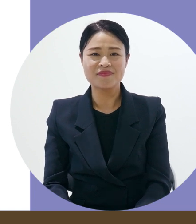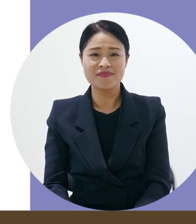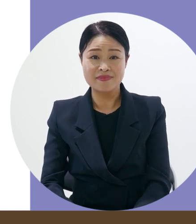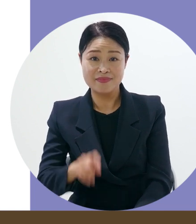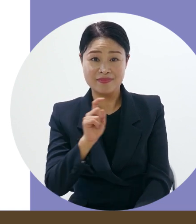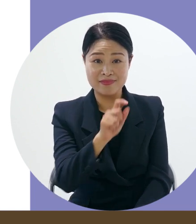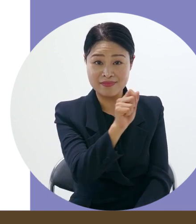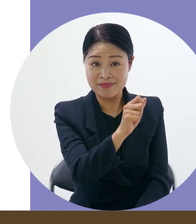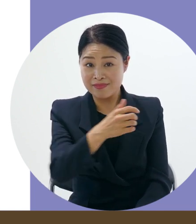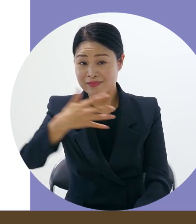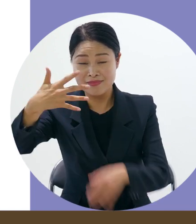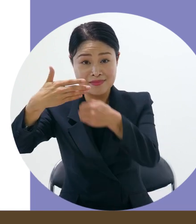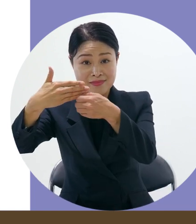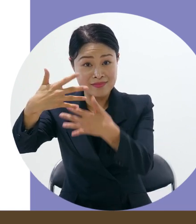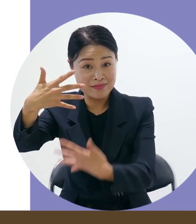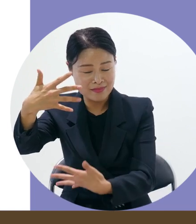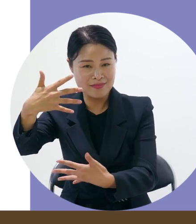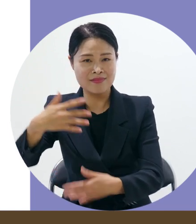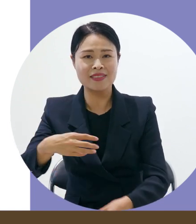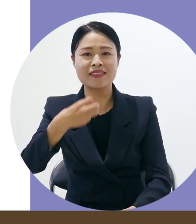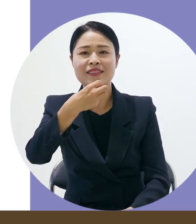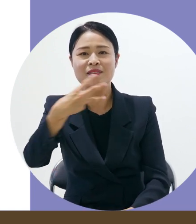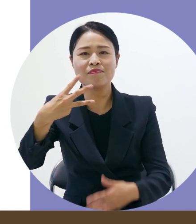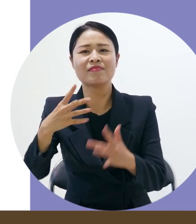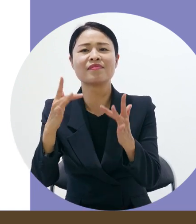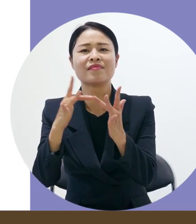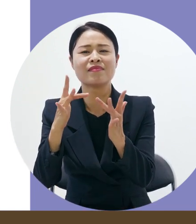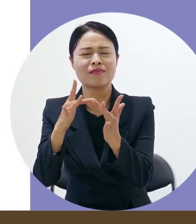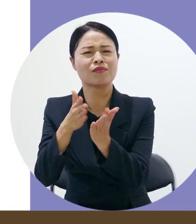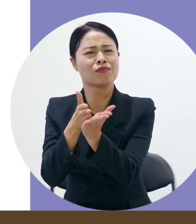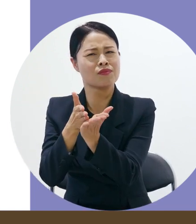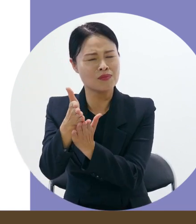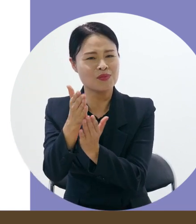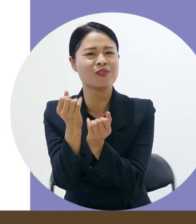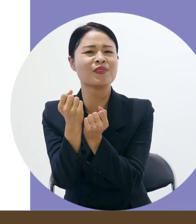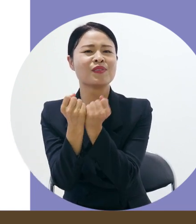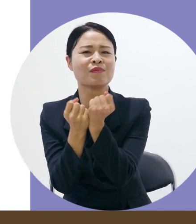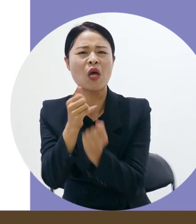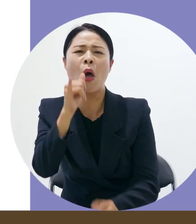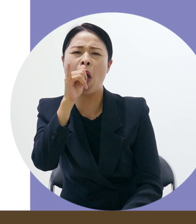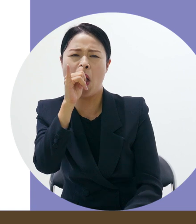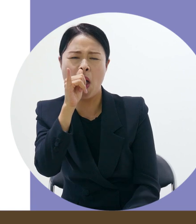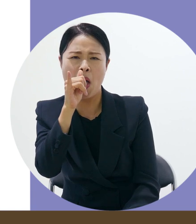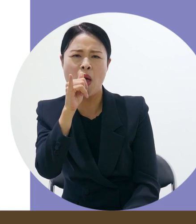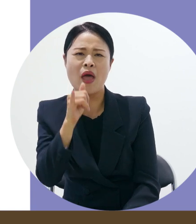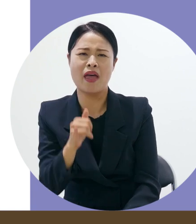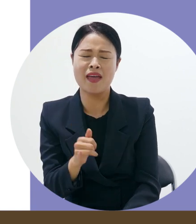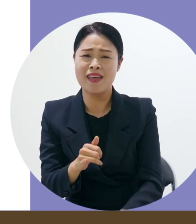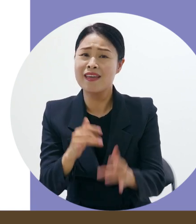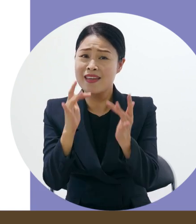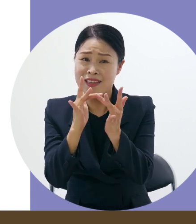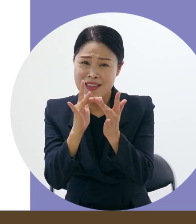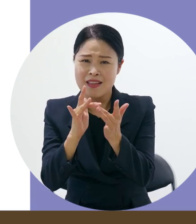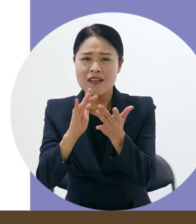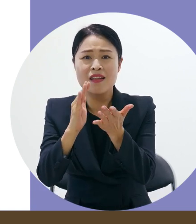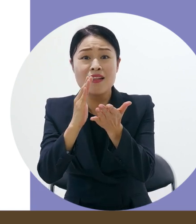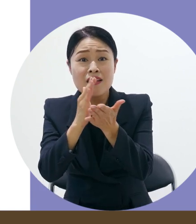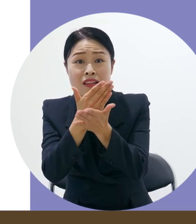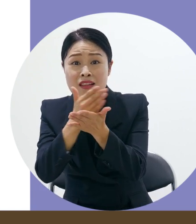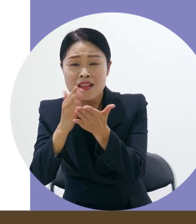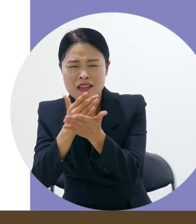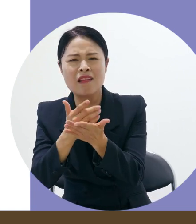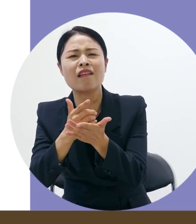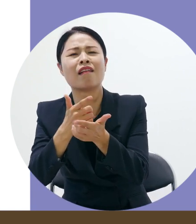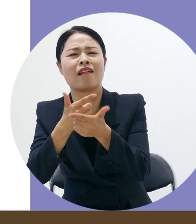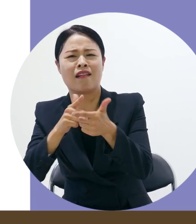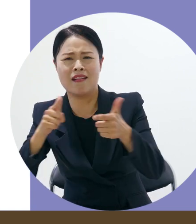해당 화면은 삼성 인터넷을 기준으로 설명하고 있으며 브라우저별로 공유 버튼의 모양과